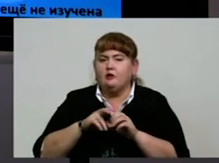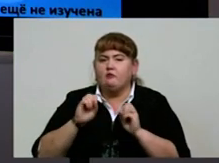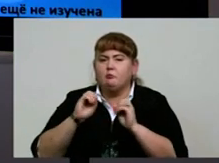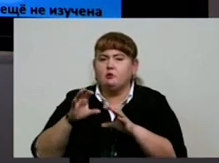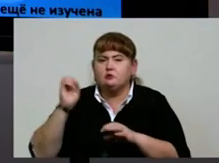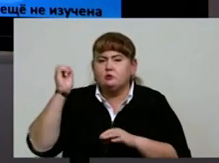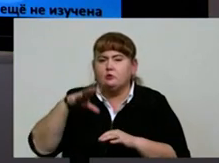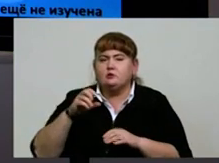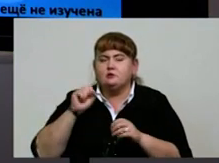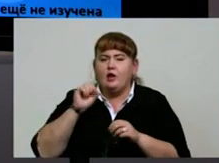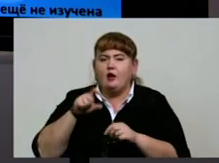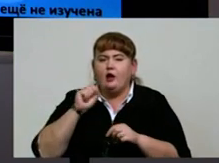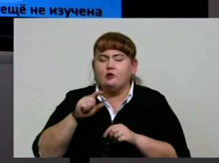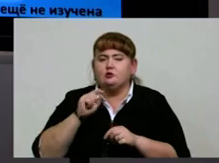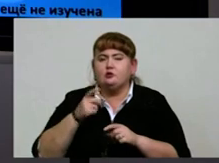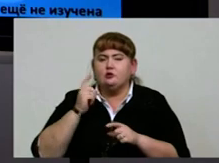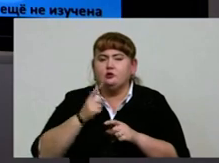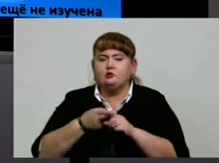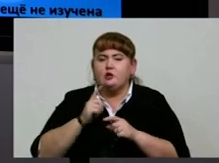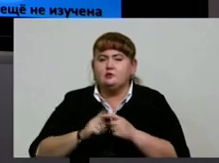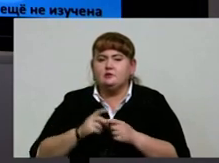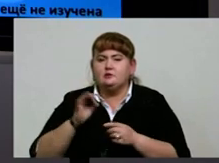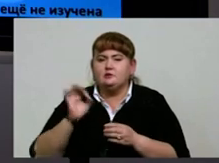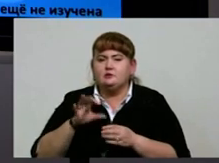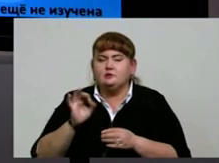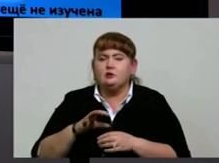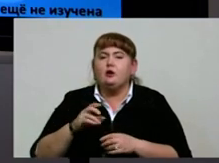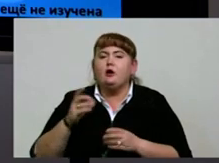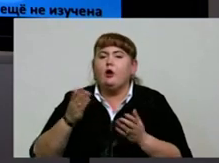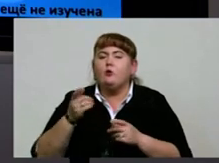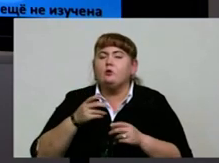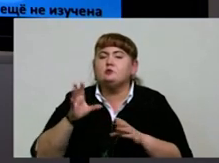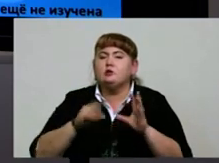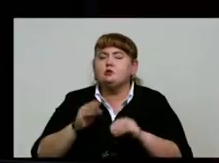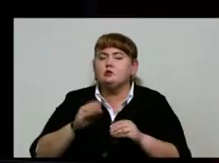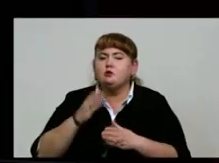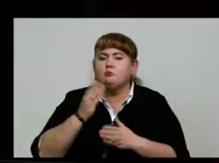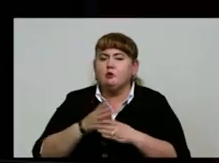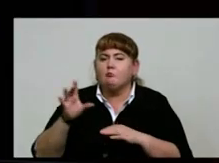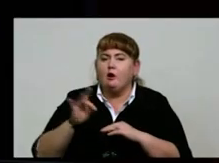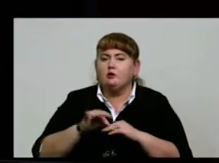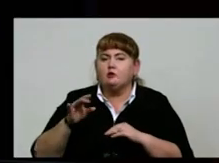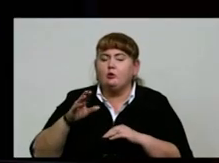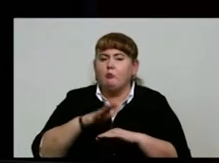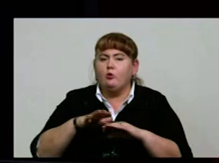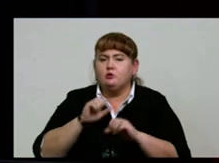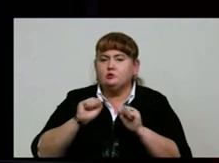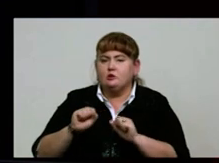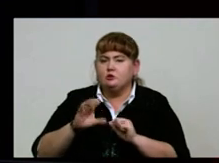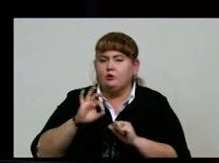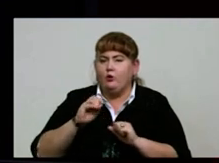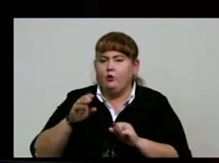Солнцем заряженных частиц. Какое значение имеет магнитное поле? Защита от